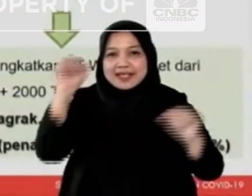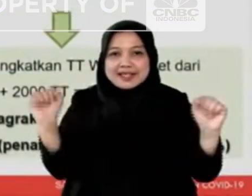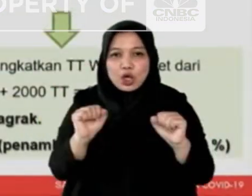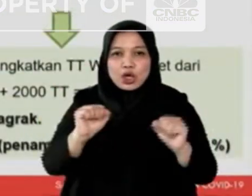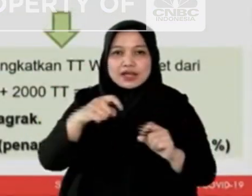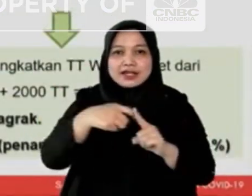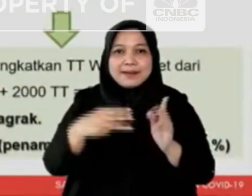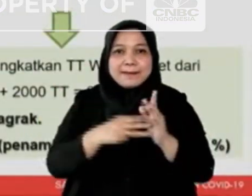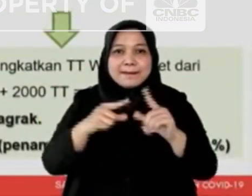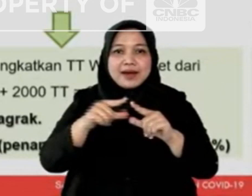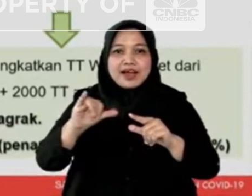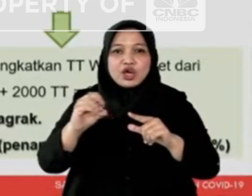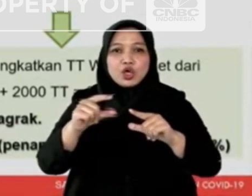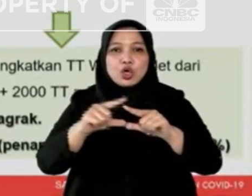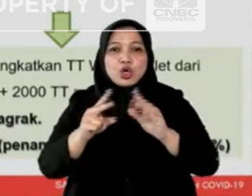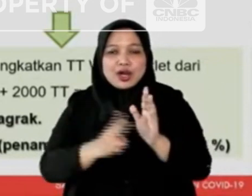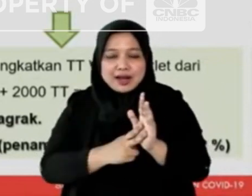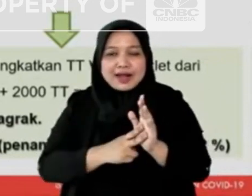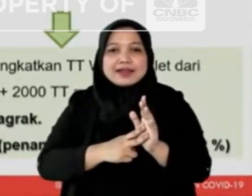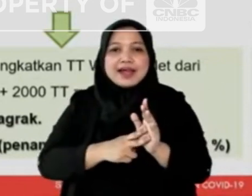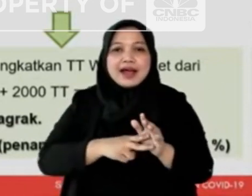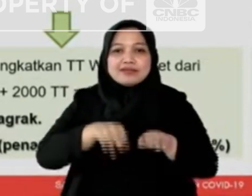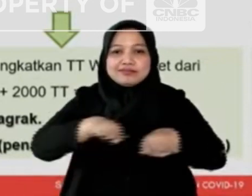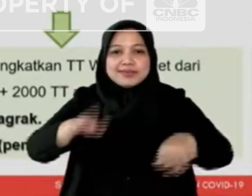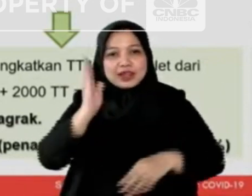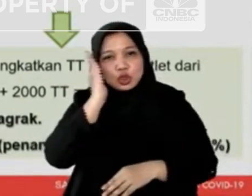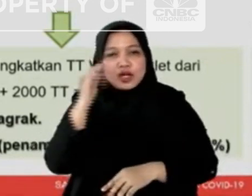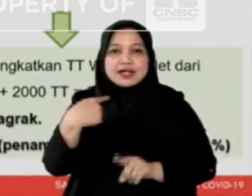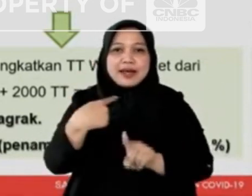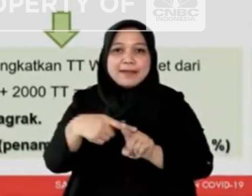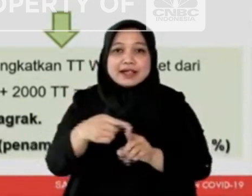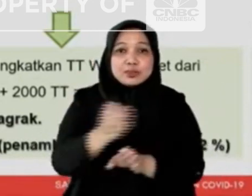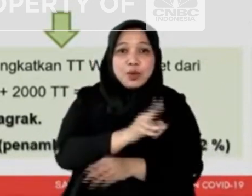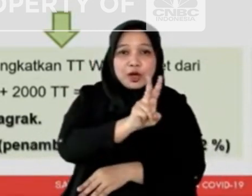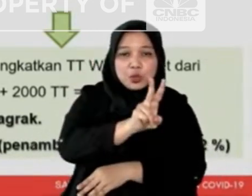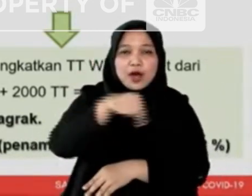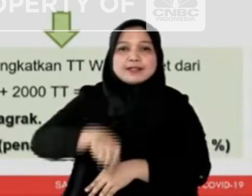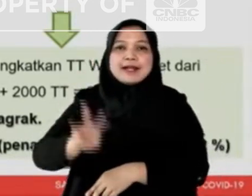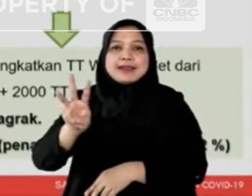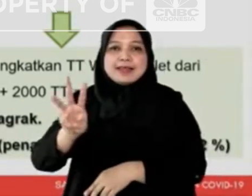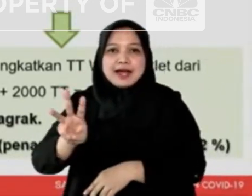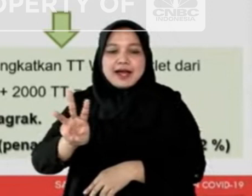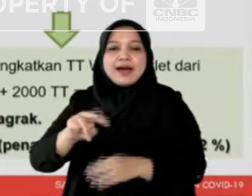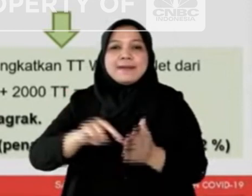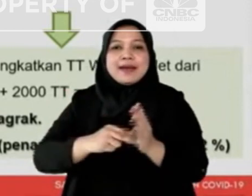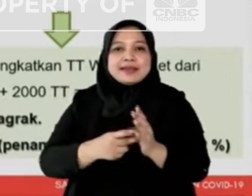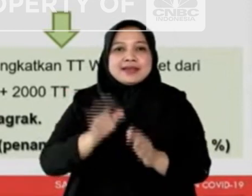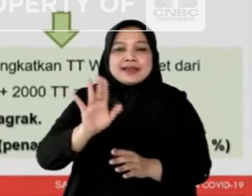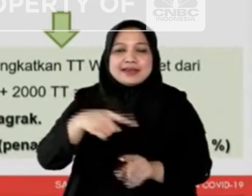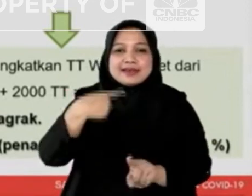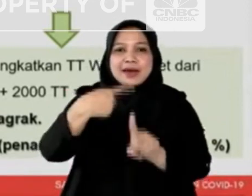tiga tempat tidur dari sebelumnya dua tempat tidur sehingga penambahan kapasitas ini bisa menambah